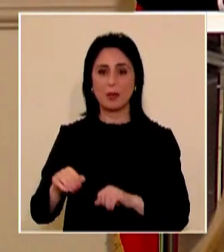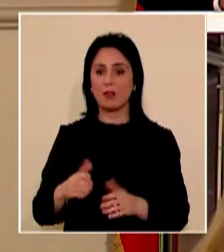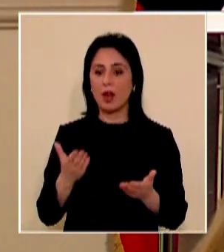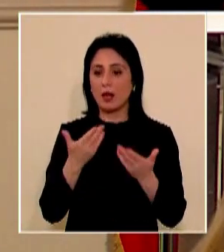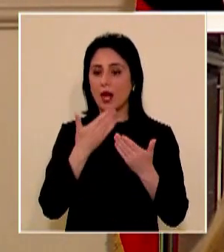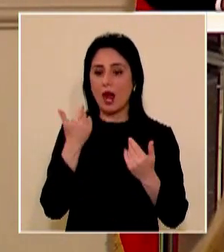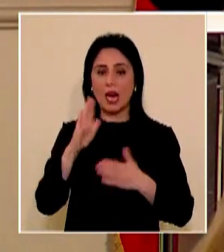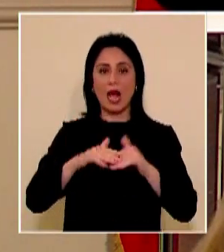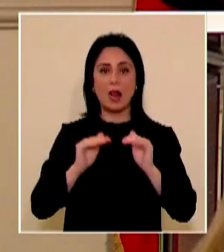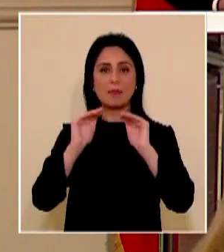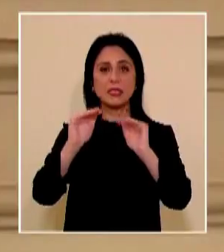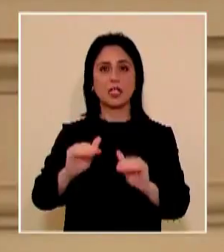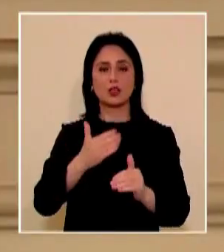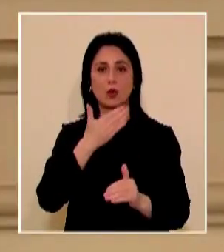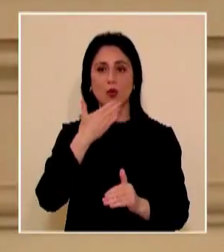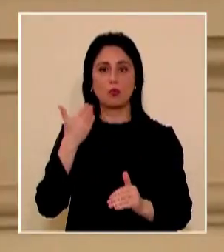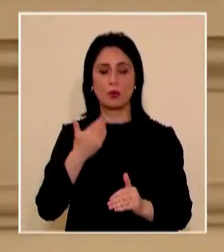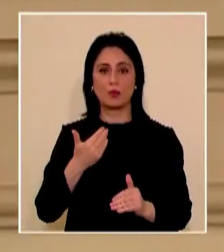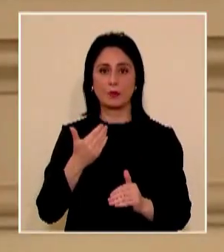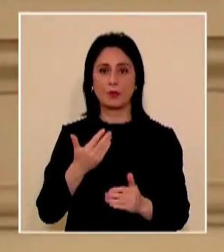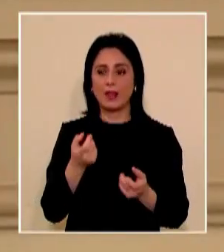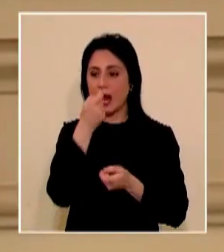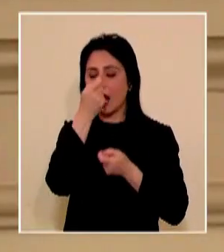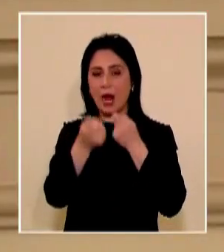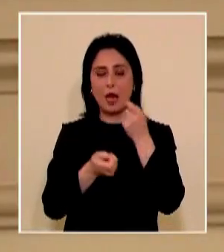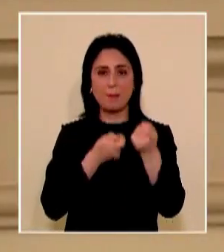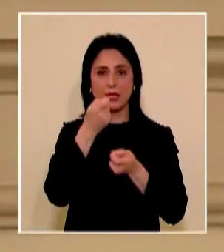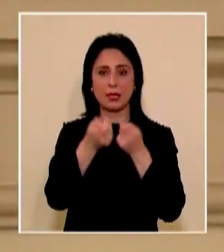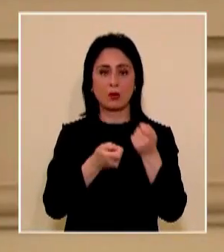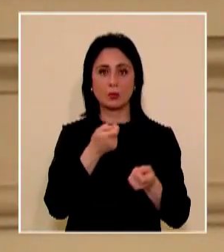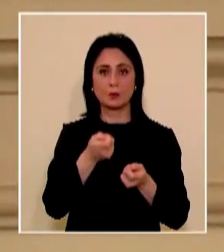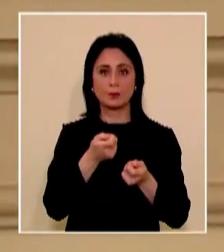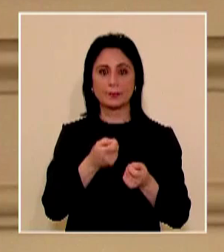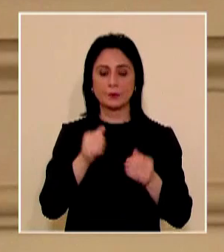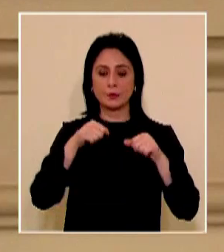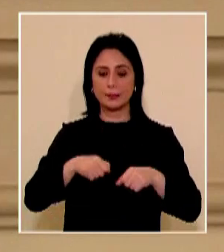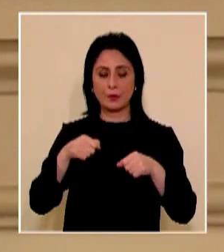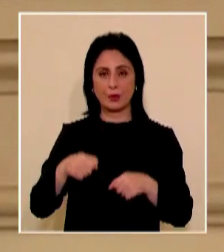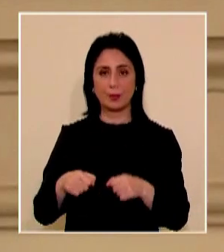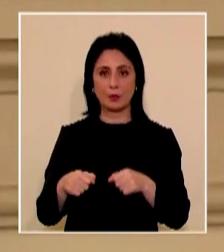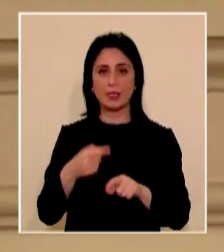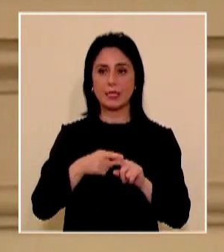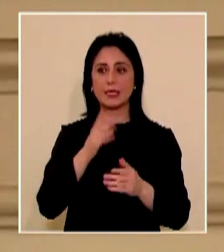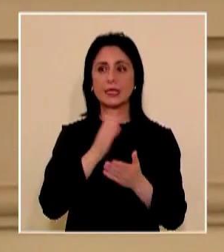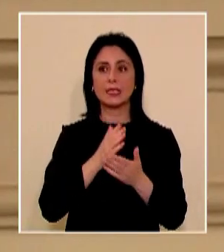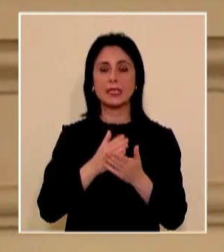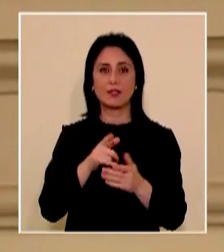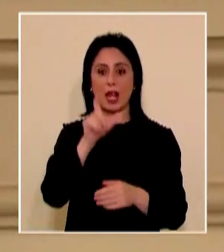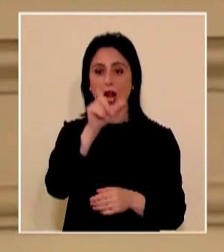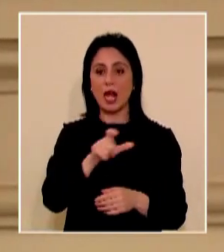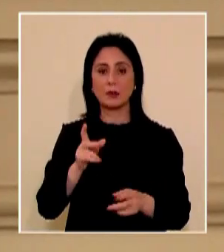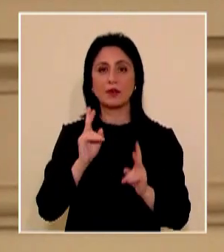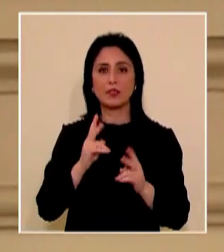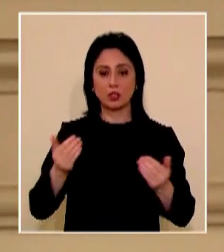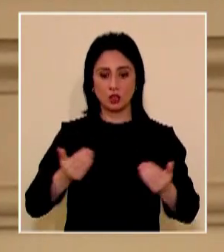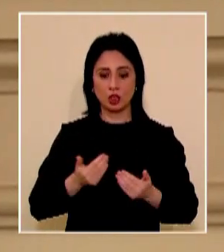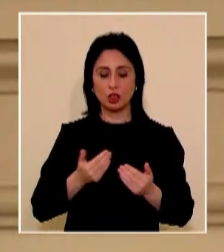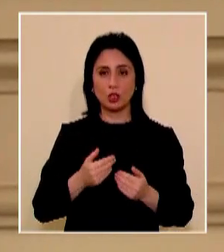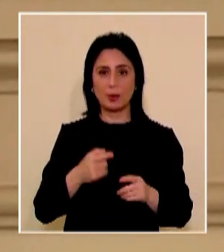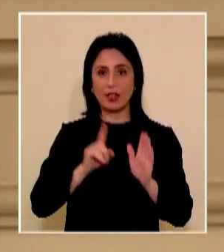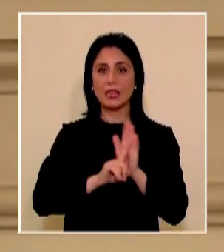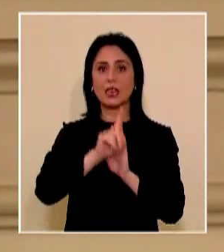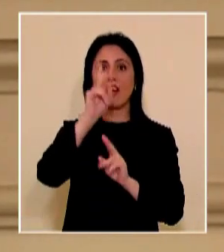To jest życie, które zostało całkowicie zmienione, które zostało całkowicie zniszczone przez tą właśnie rosyjską agresję